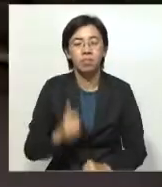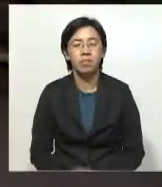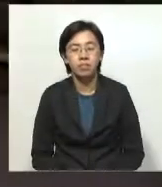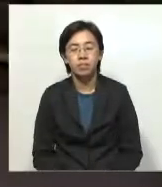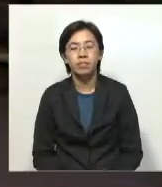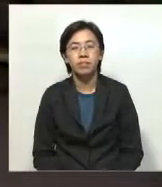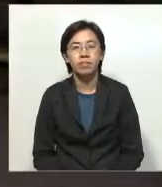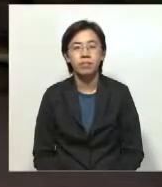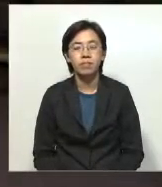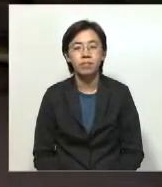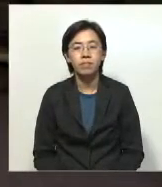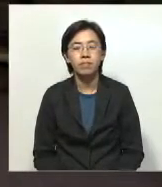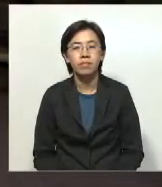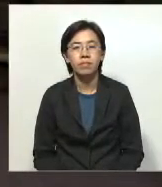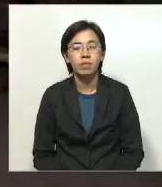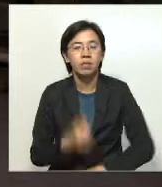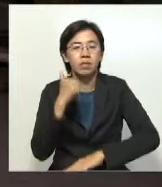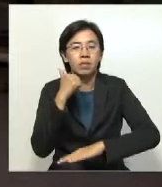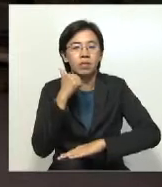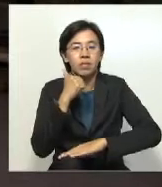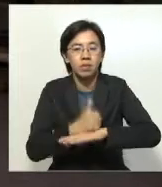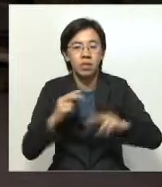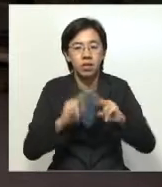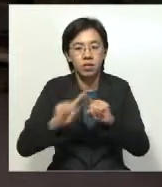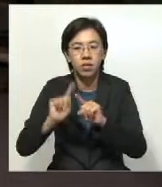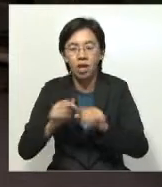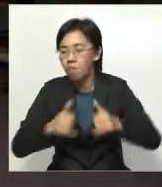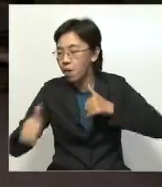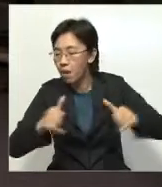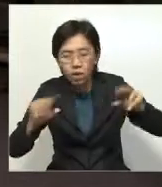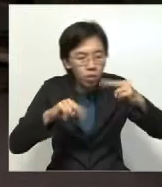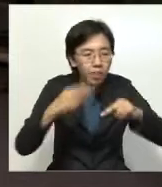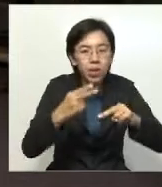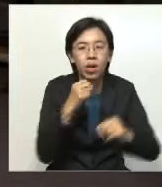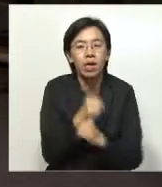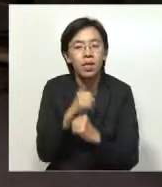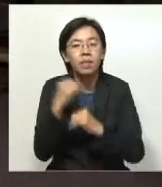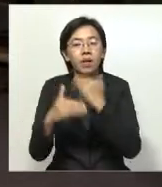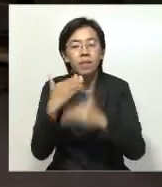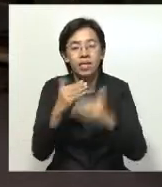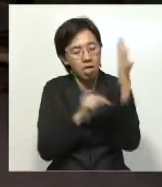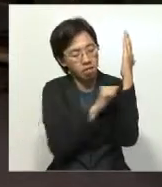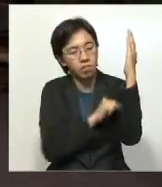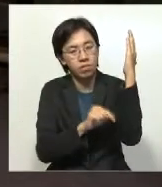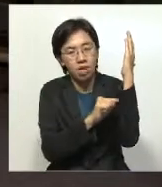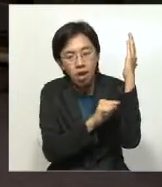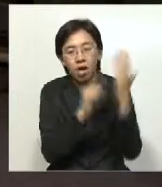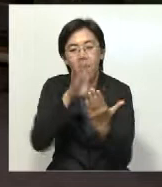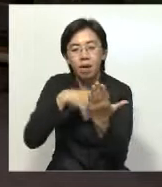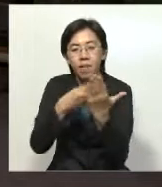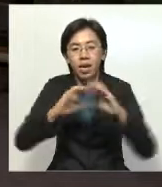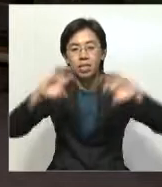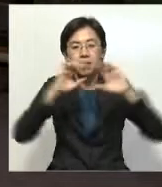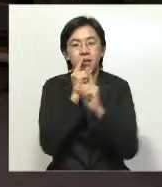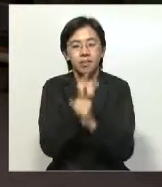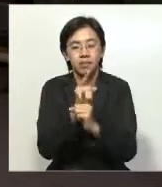ด้านรัฐมนตรีต่างๆนะคะได้มีการลงพื้นที่เพื่อติดตามความคืบหน้าของการพัฒนาพื้นที่ตามนโยบายของรัฐบ